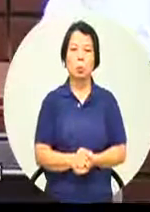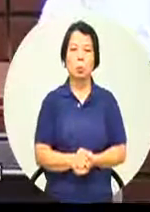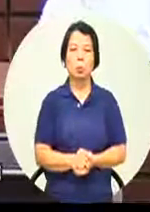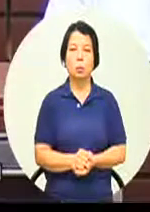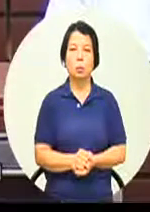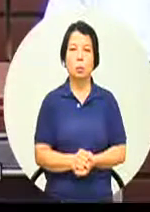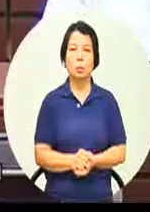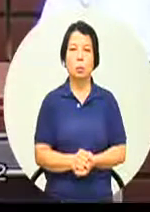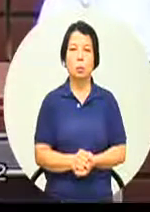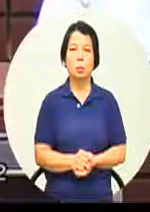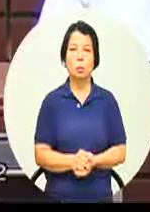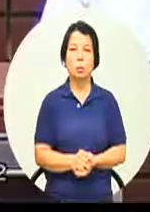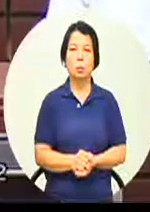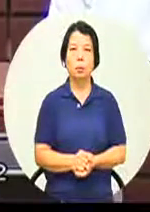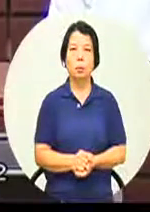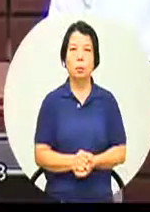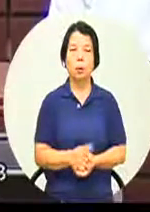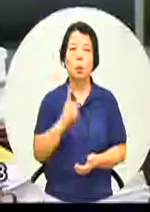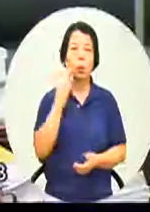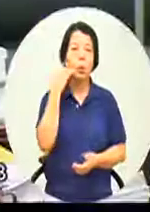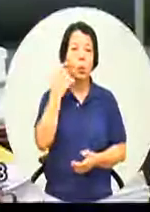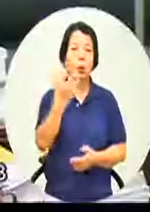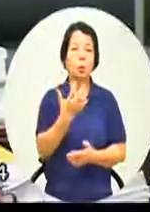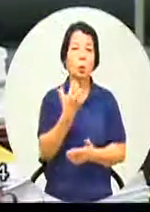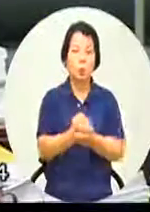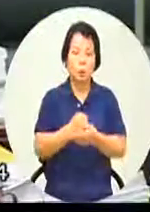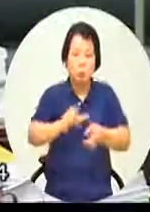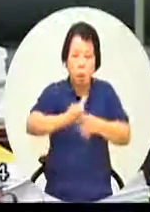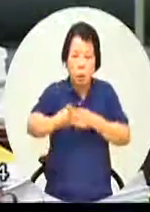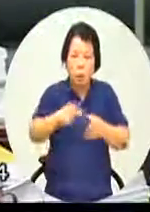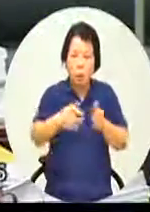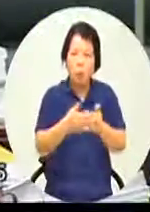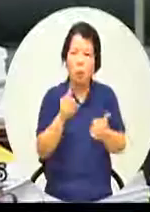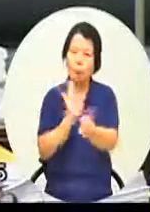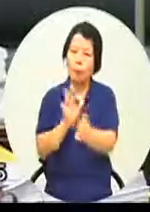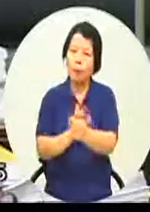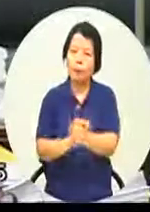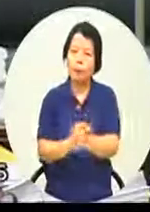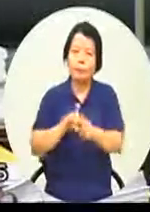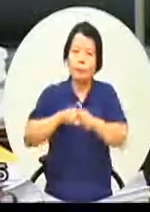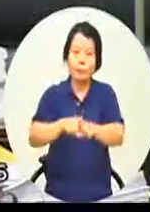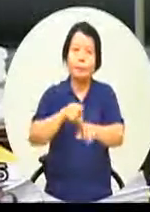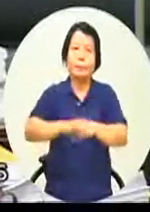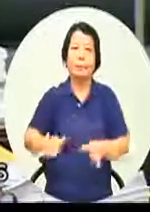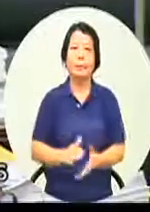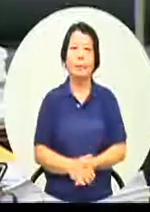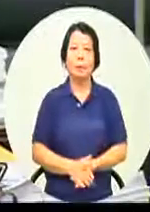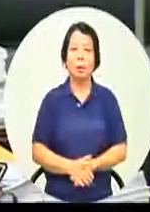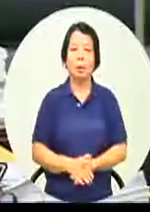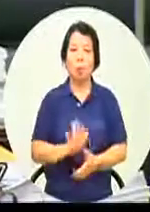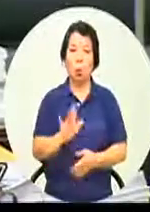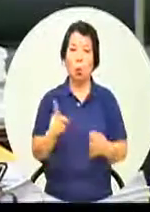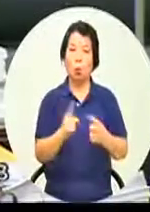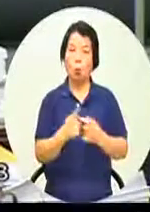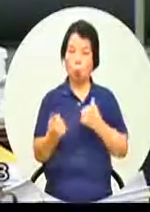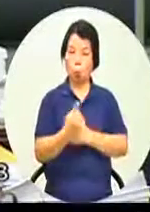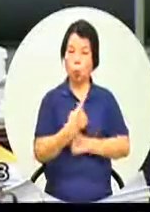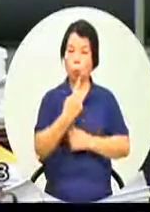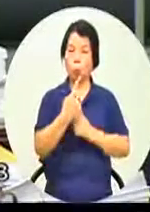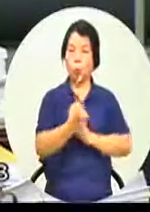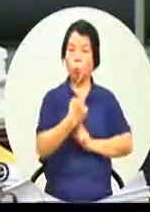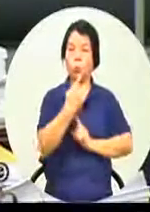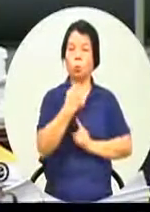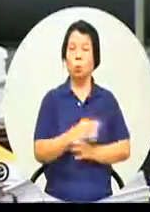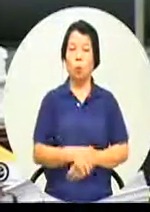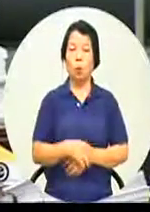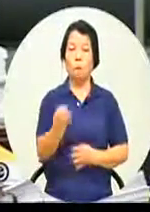留言的时候，我会去替你背书，但是你来留言看看，好不好？因为也有人对我的挞伐，我也会很生气啊，我